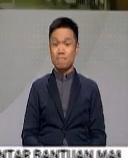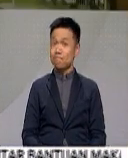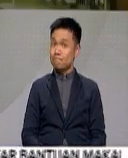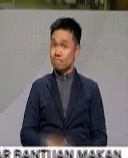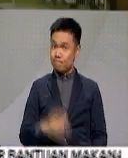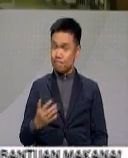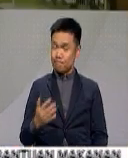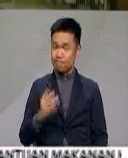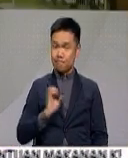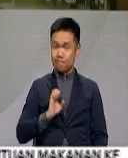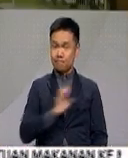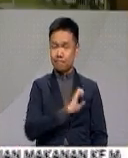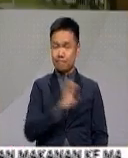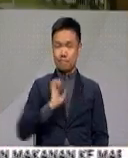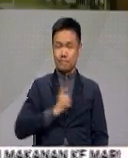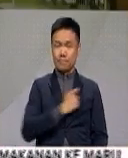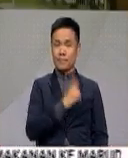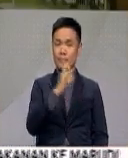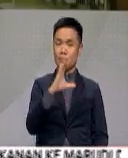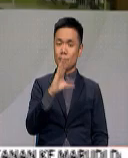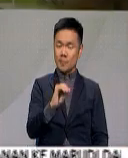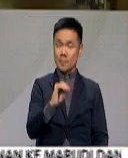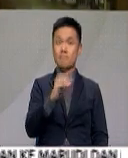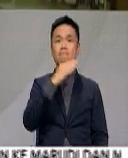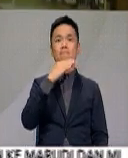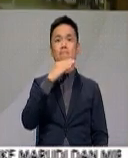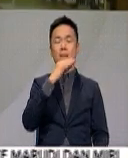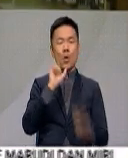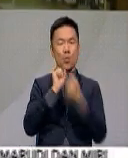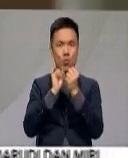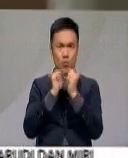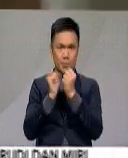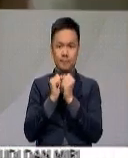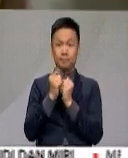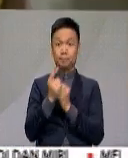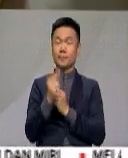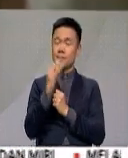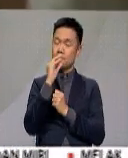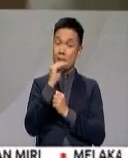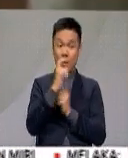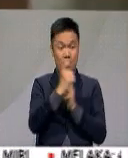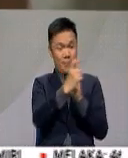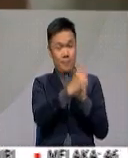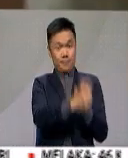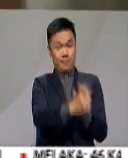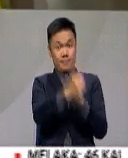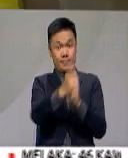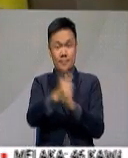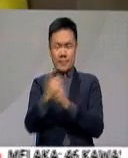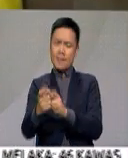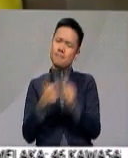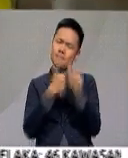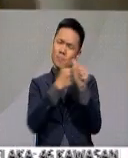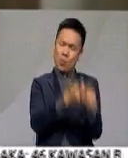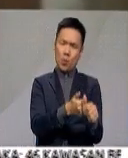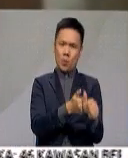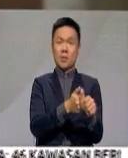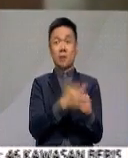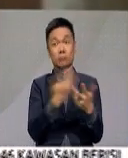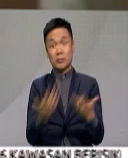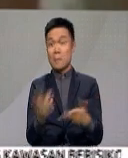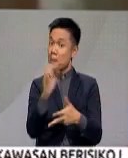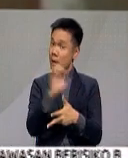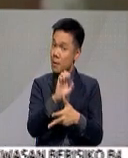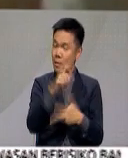Menurut Exco Pembangunan Belia dan Sukan Negeri Sembilan, Muhammad Taufik Abdul Ghani, insentif tersebut akan diberi mengikut warna pingat yang